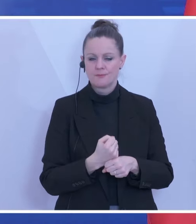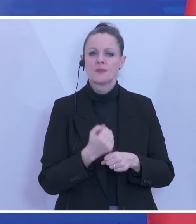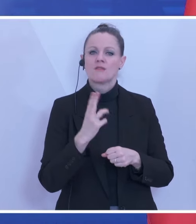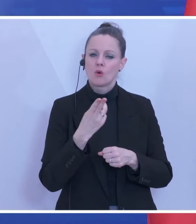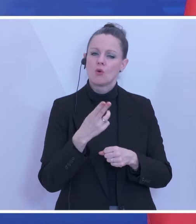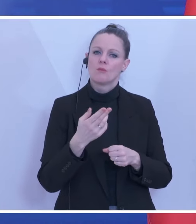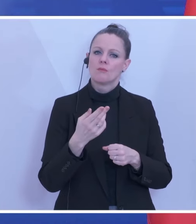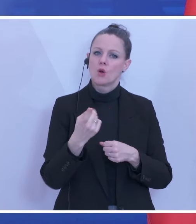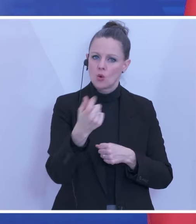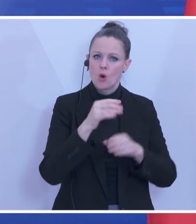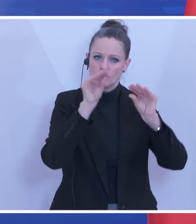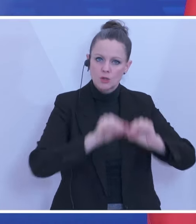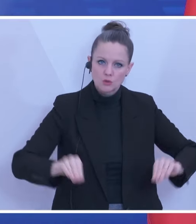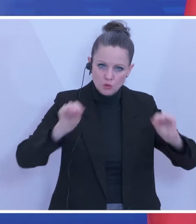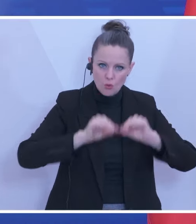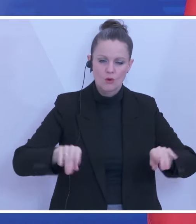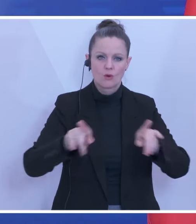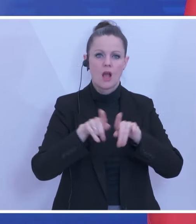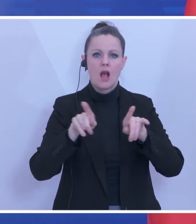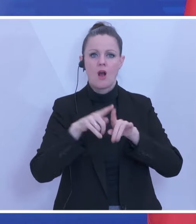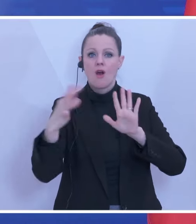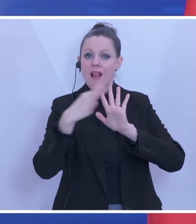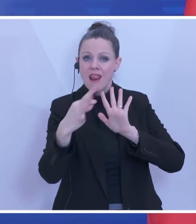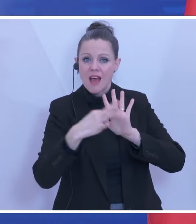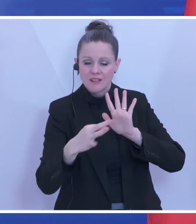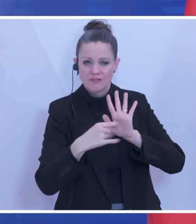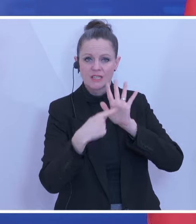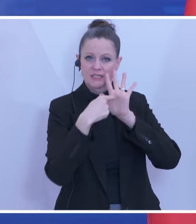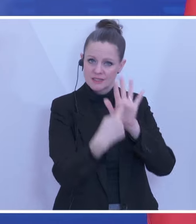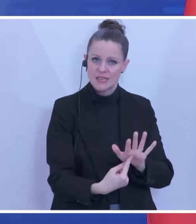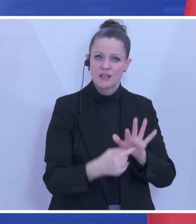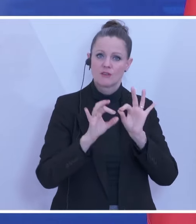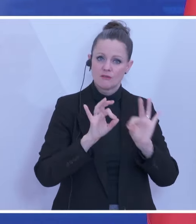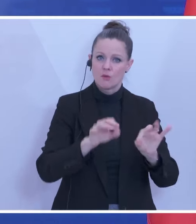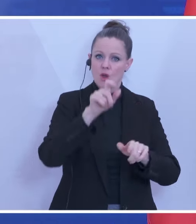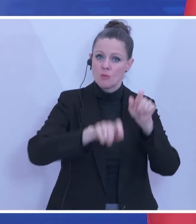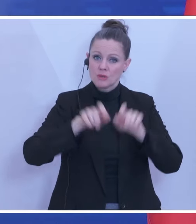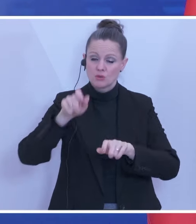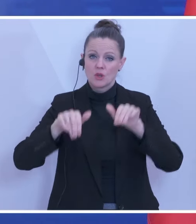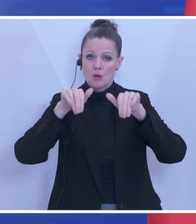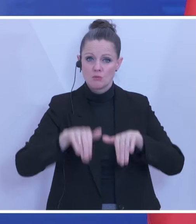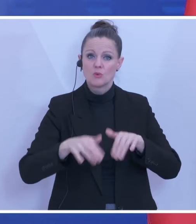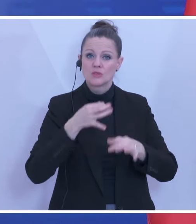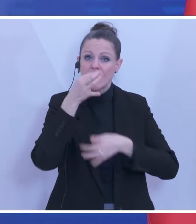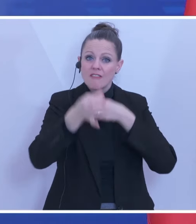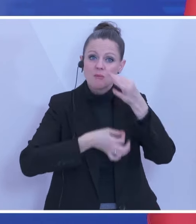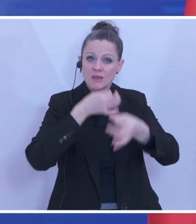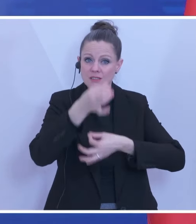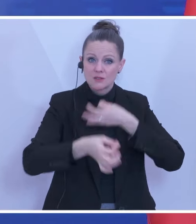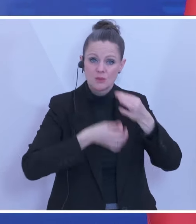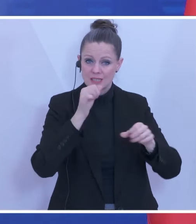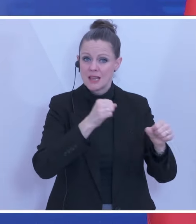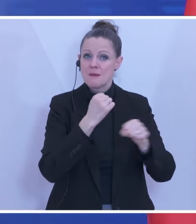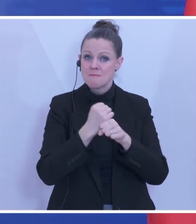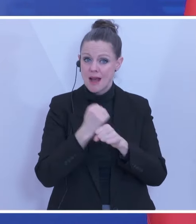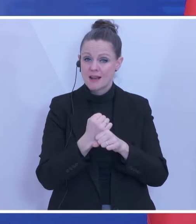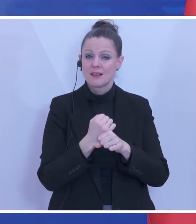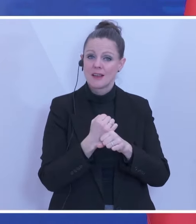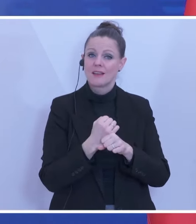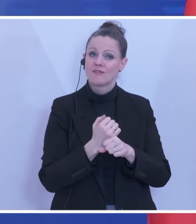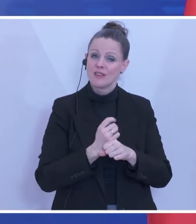Schulungen vornehmen zu können, um mit Leitfäden vorzugehen, diejenigen, die Auskunft und Informationen zukünftig erteilen müssen, auch darauf